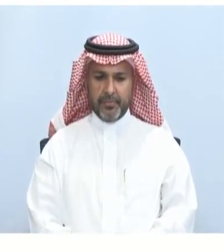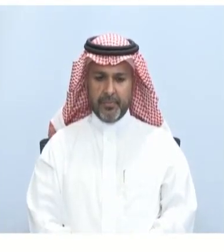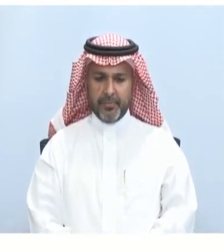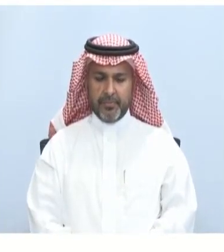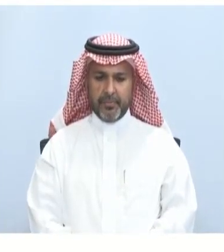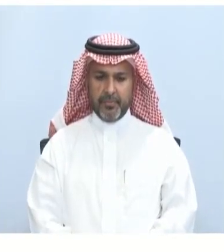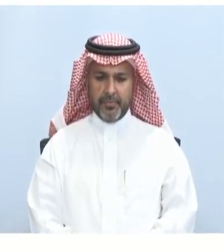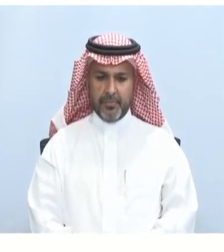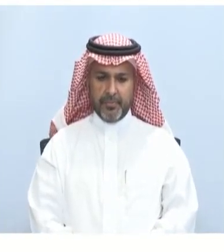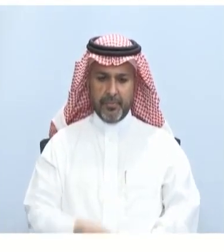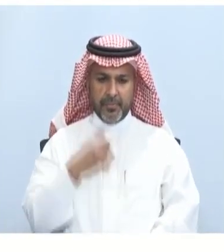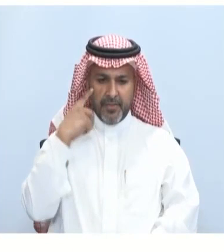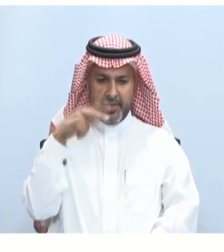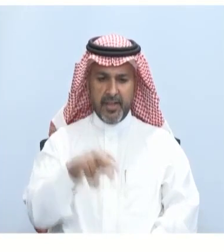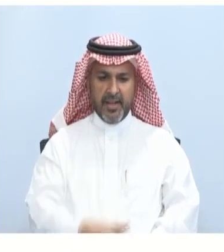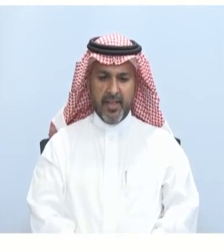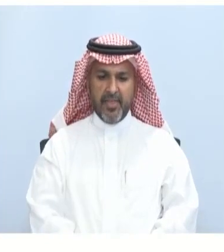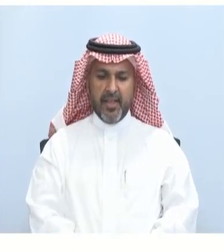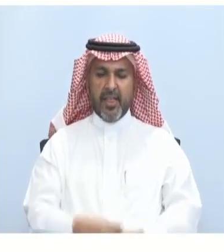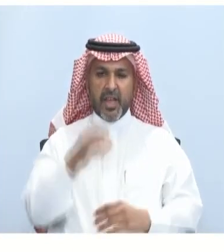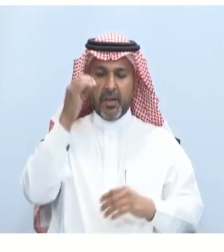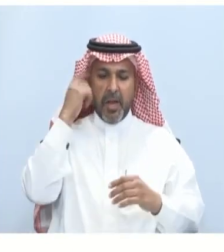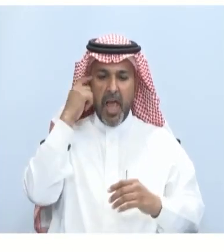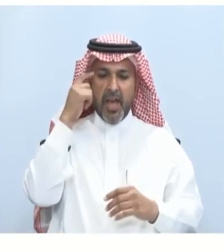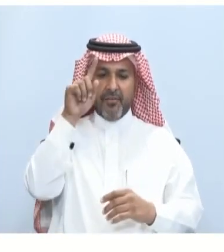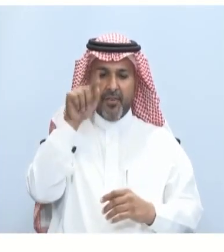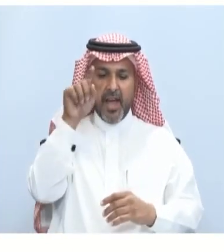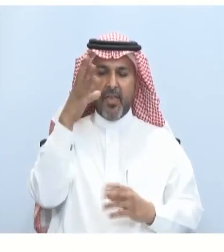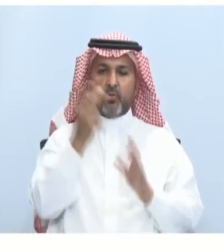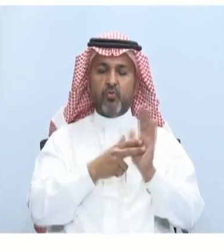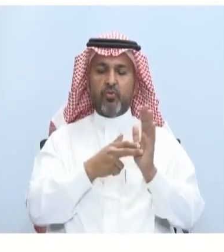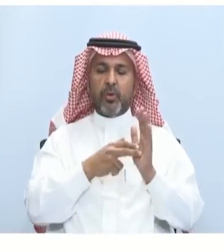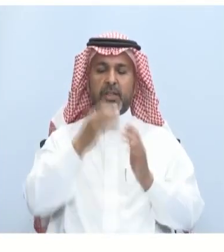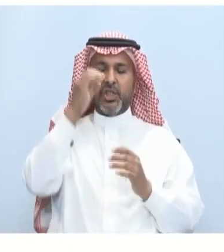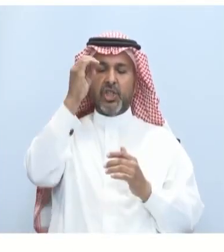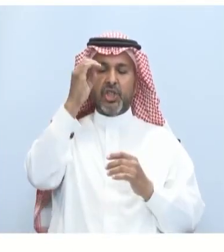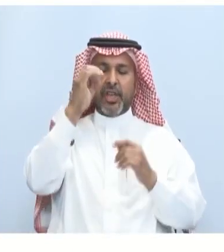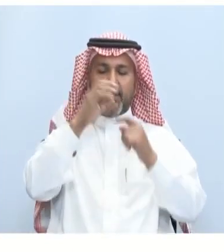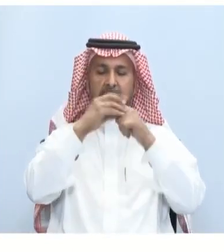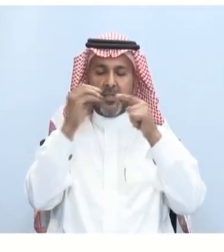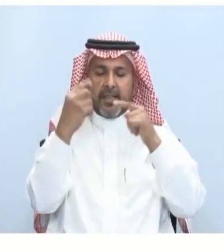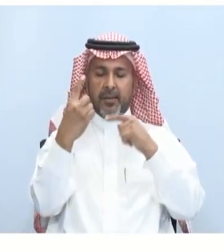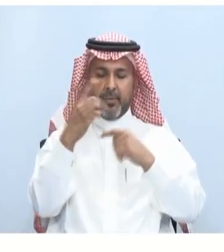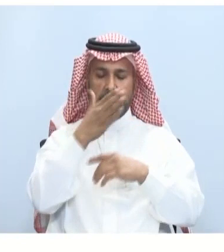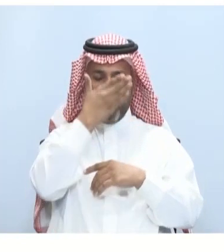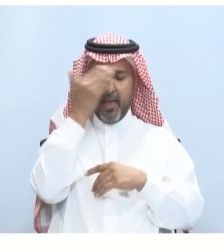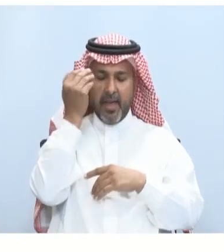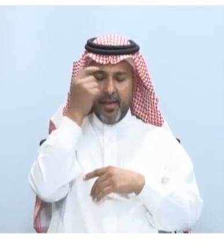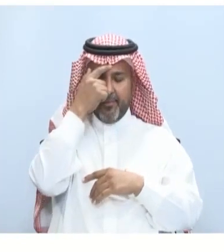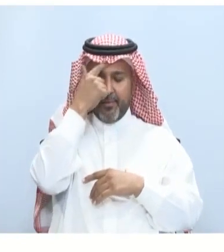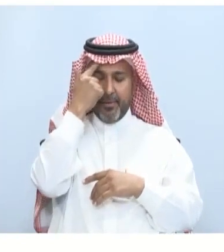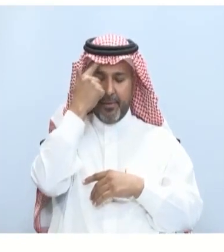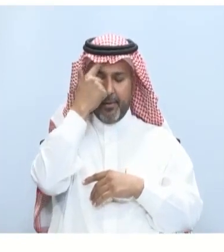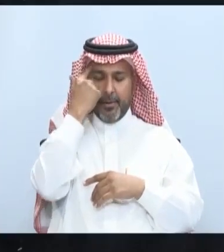سالب واحد جذر سالب واحد ان السالب تكون داخل الجذر جذر سالب